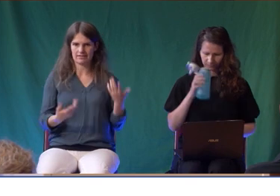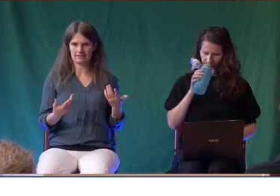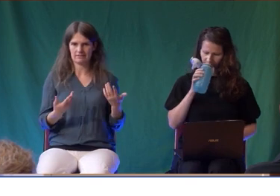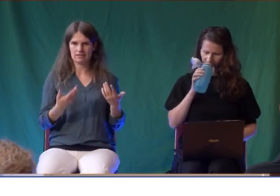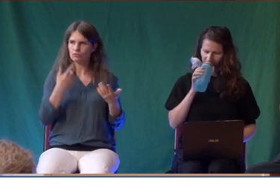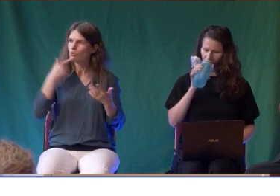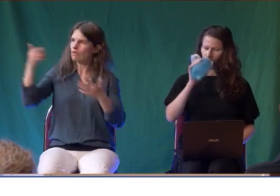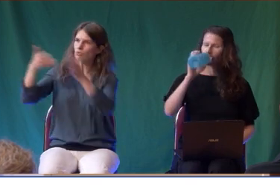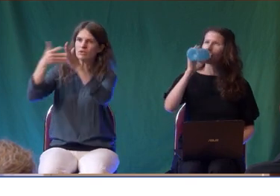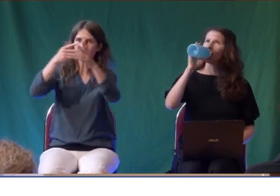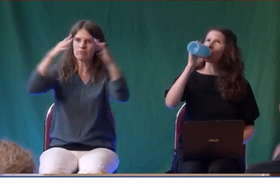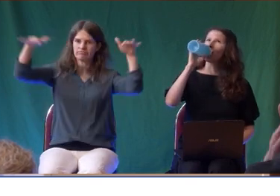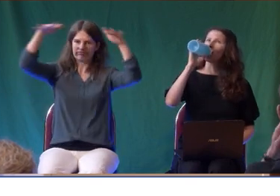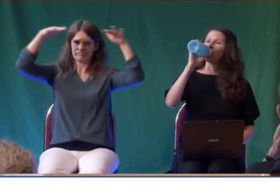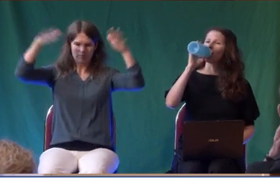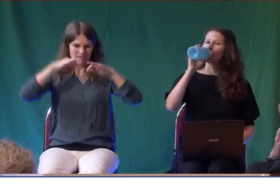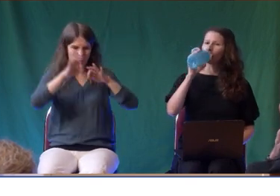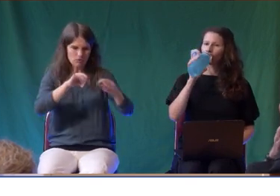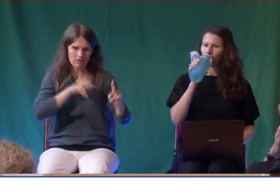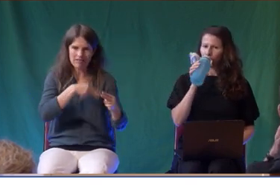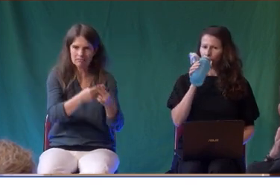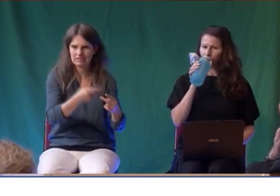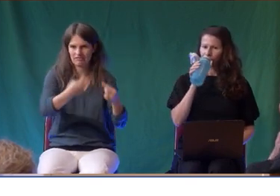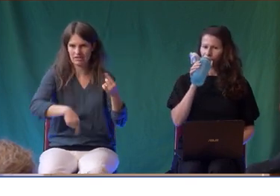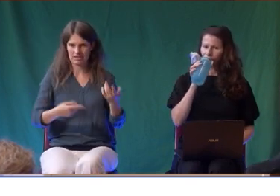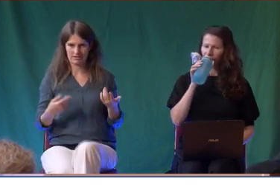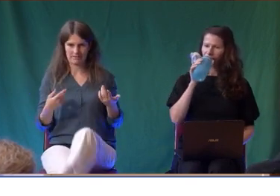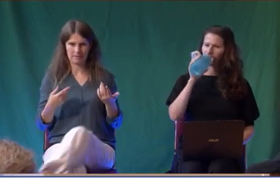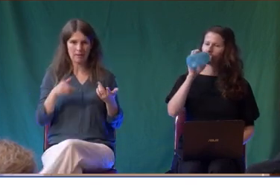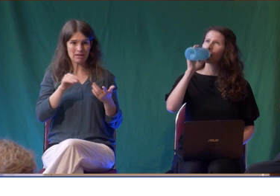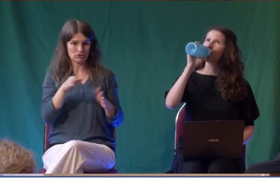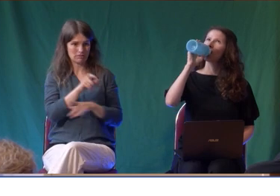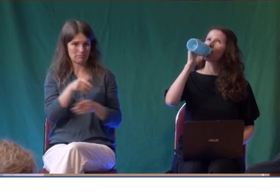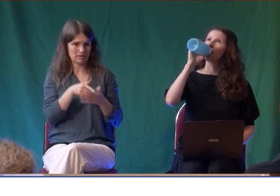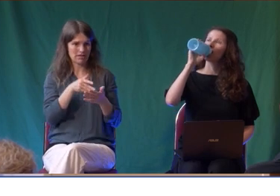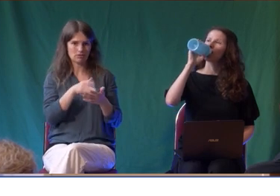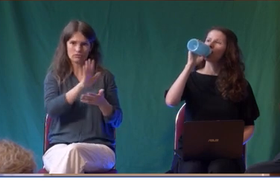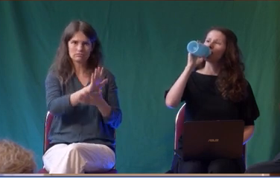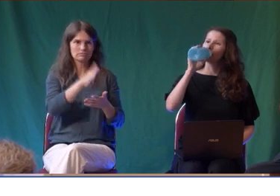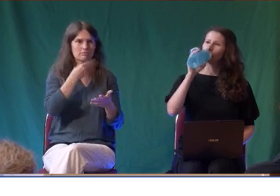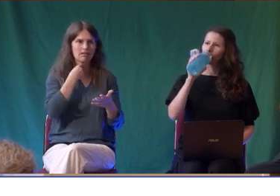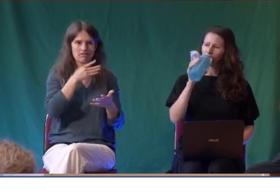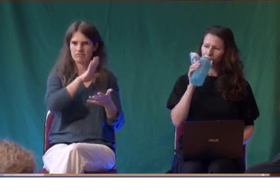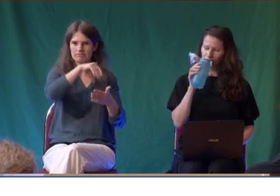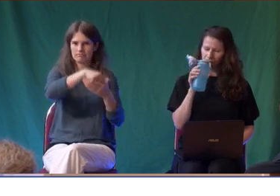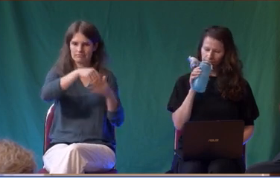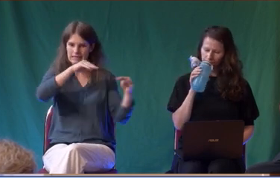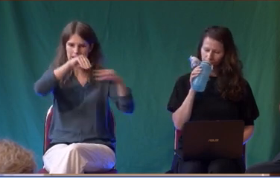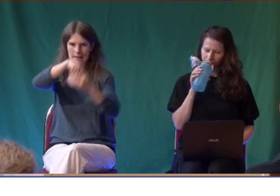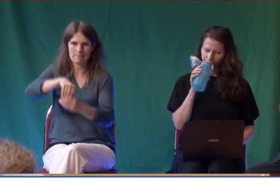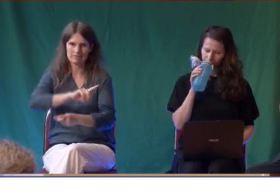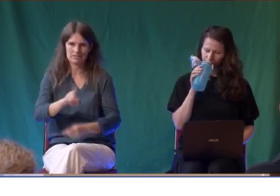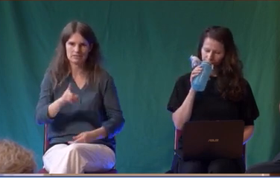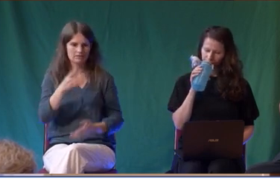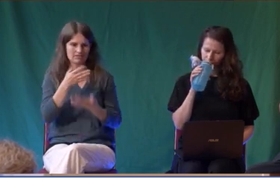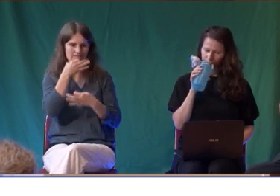Sachverständigen Gutachten die die Fähigkeiten von Eltern mit von Menschen mit Behinderungen mit berücksichtigen und es